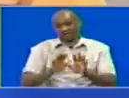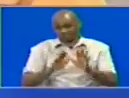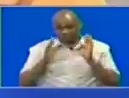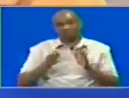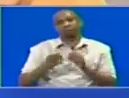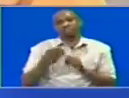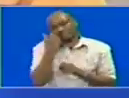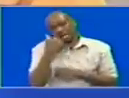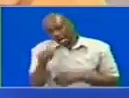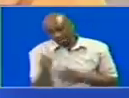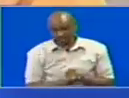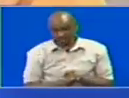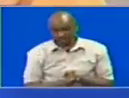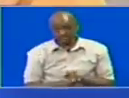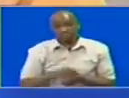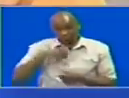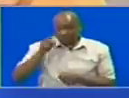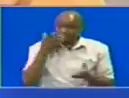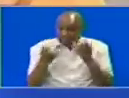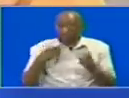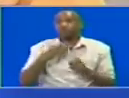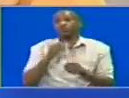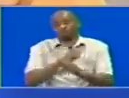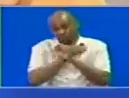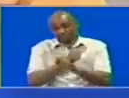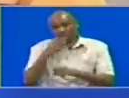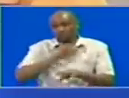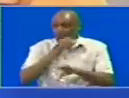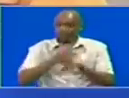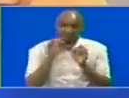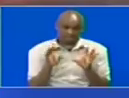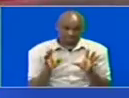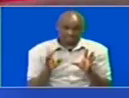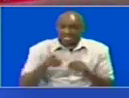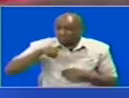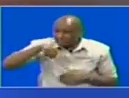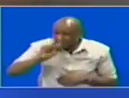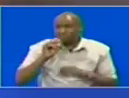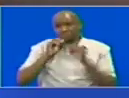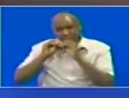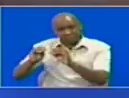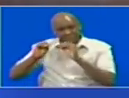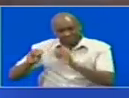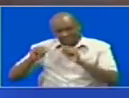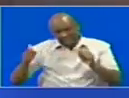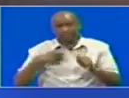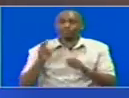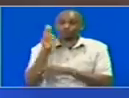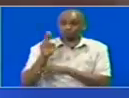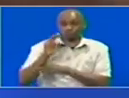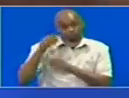wa kutumia kondomu ni kupata mimba ambao hujatarajia. In fact, he has been teaching others on condom